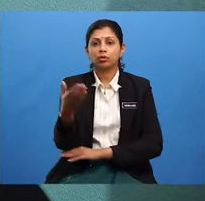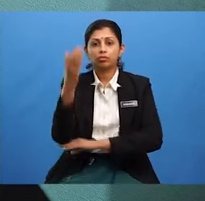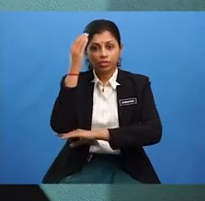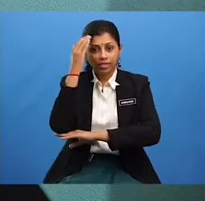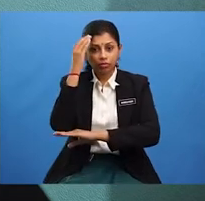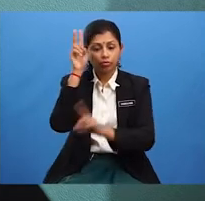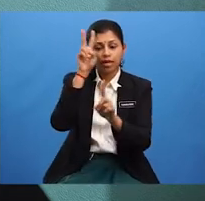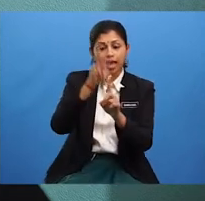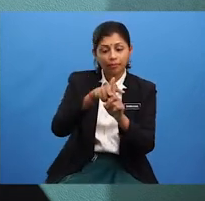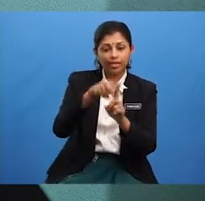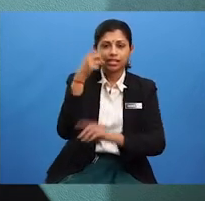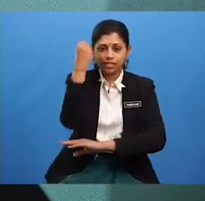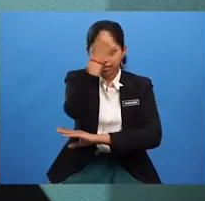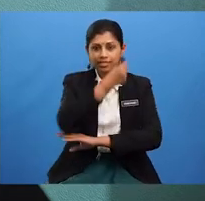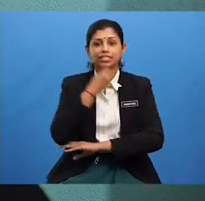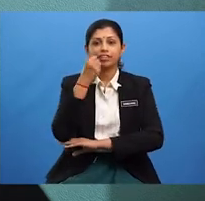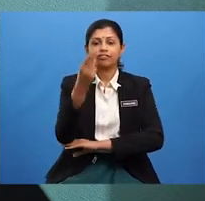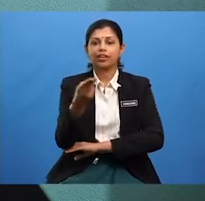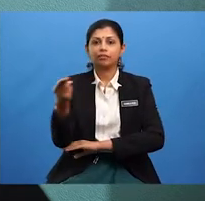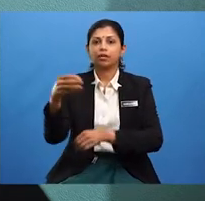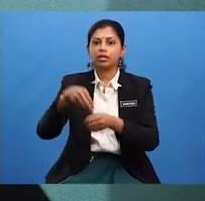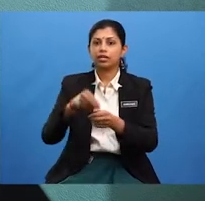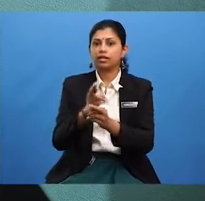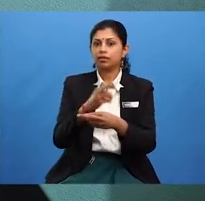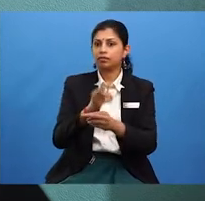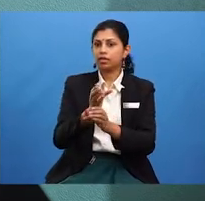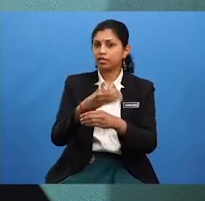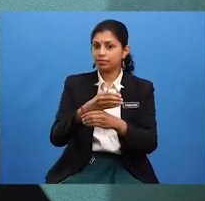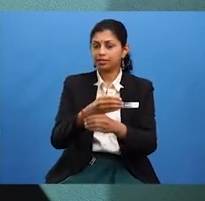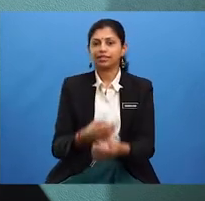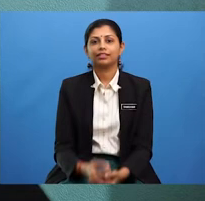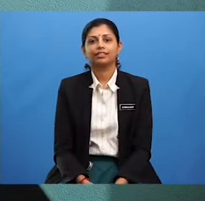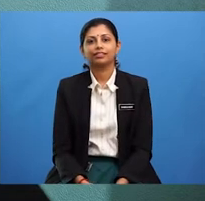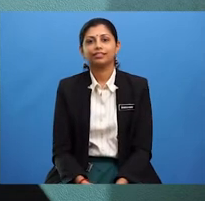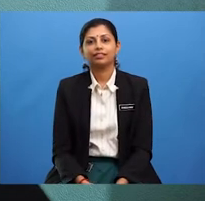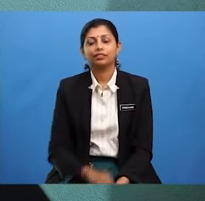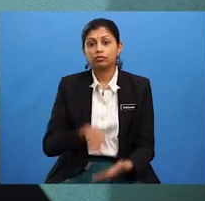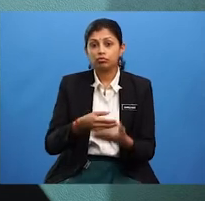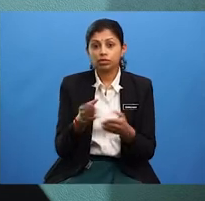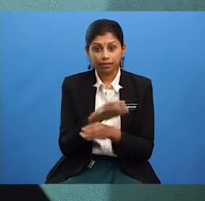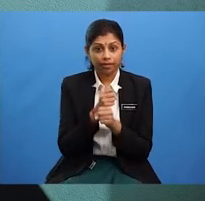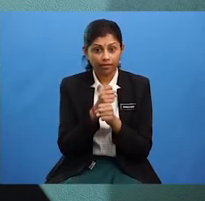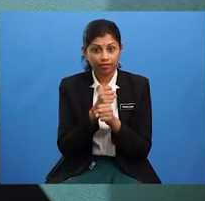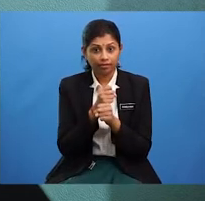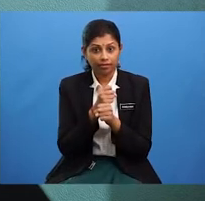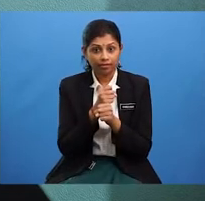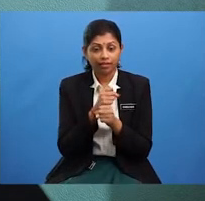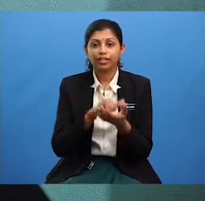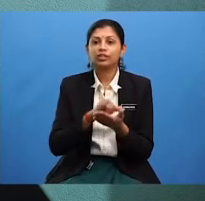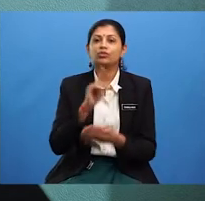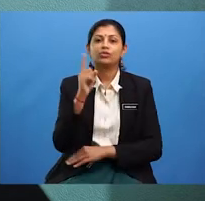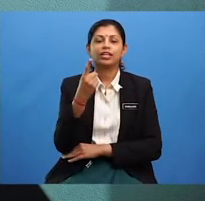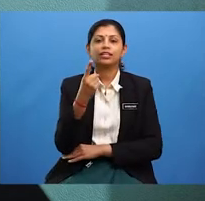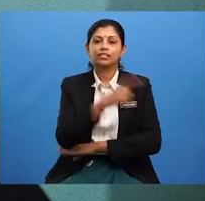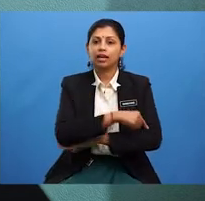untuk mengaplikasi sifat bahan dalam reka cipta. Dapat semuanya kan? Sekian